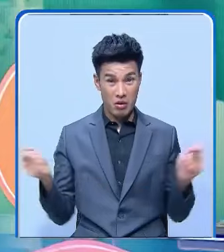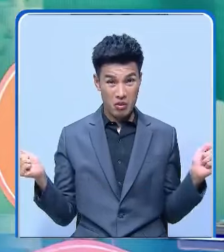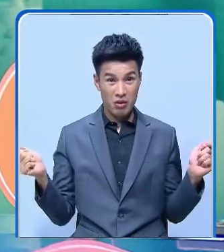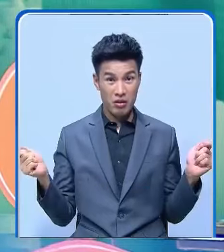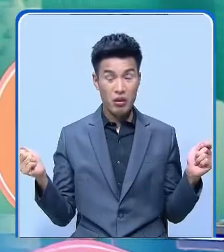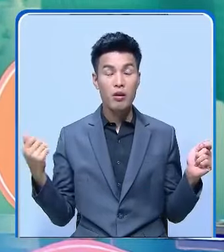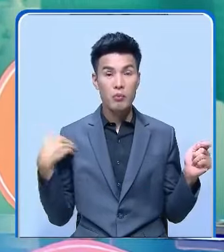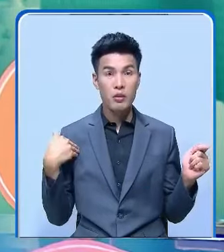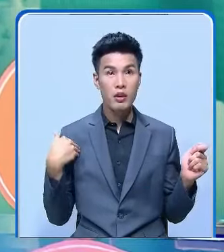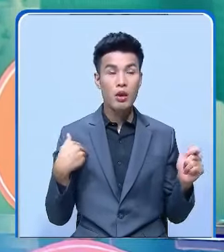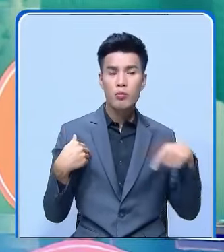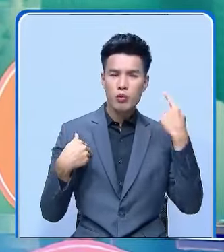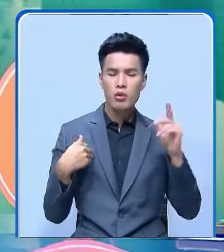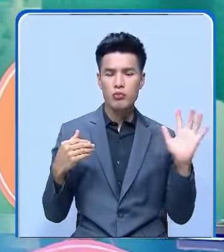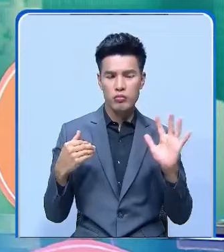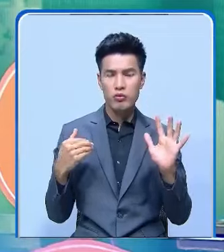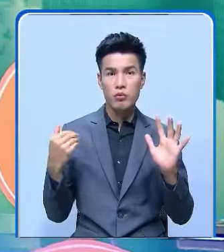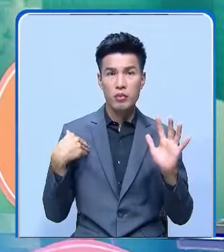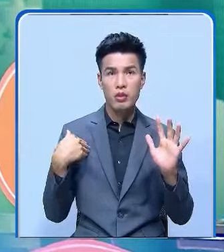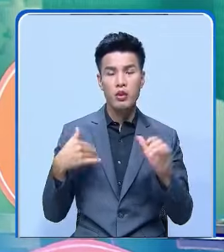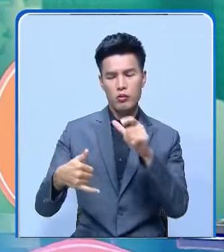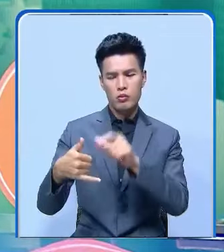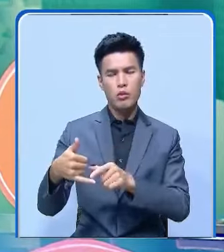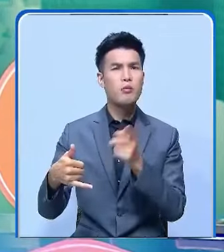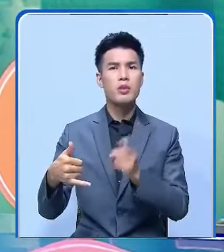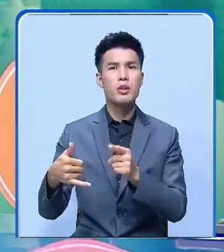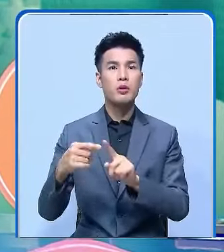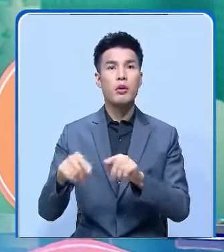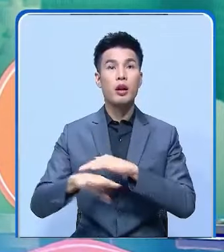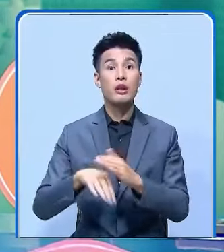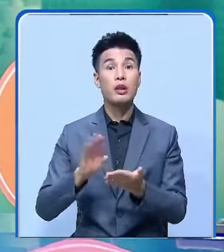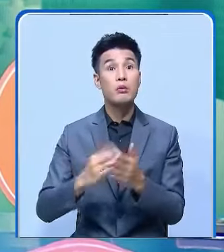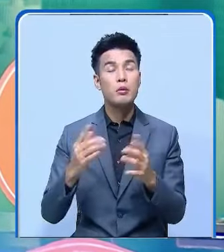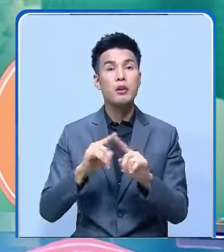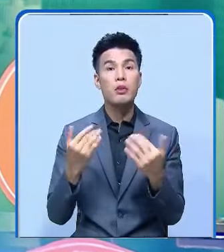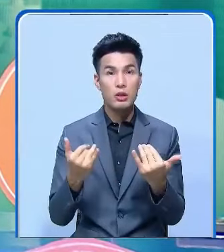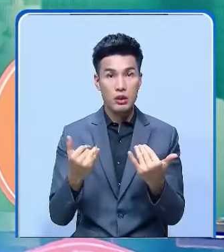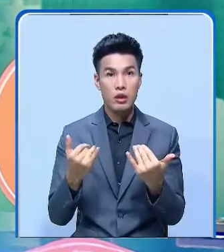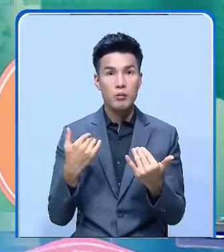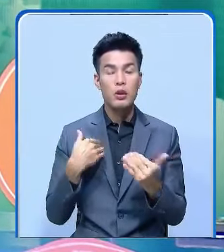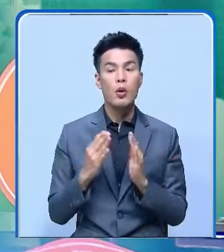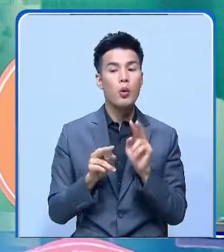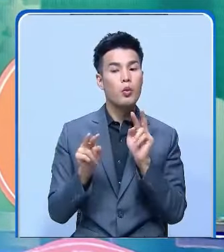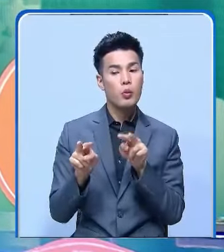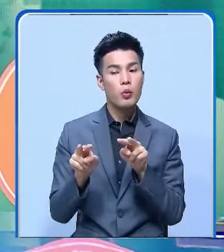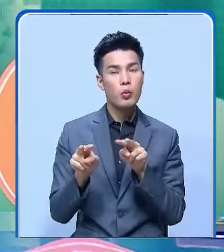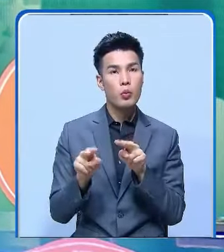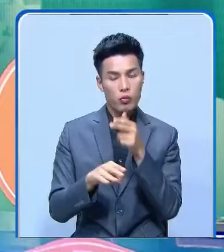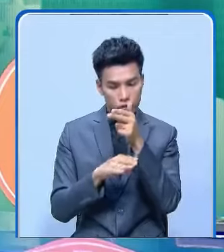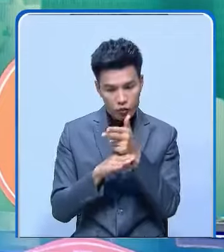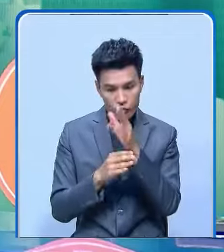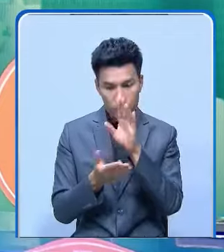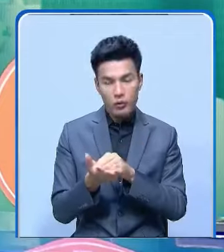แล้วทีเนี้ยจริงๆก่อนหน้านี้เคยมีพฤติกรรมแบบนี้มาแล้วแต่มันไม่มีหลักฐานแต่คราวนี้ค่ะมีพลเมืองดีสามารถถ่ายคลิ